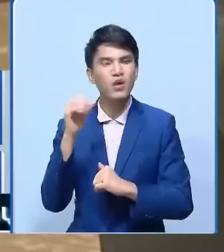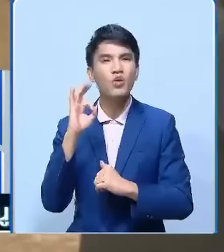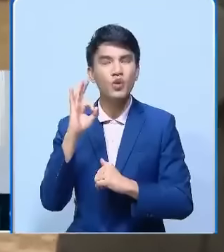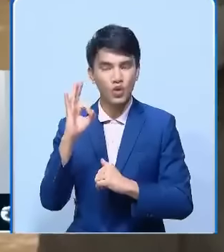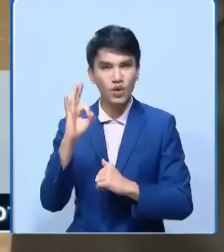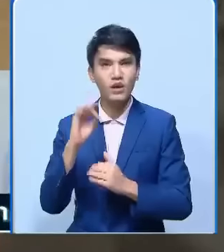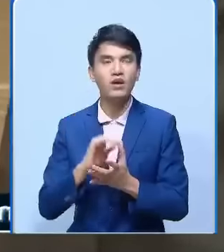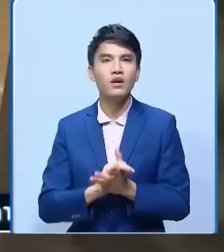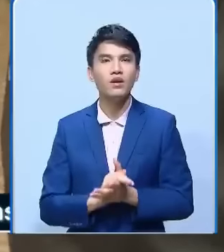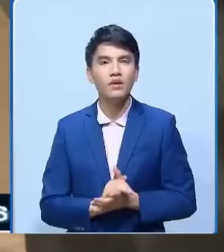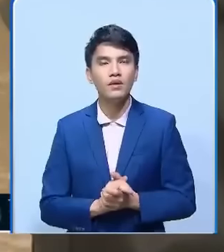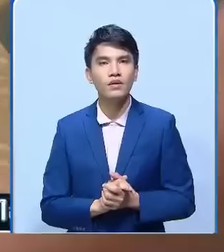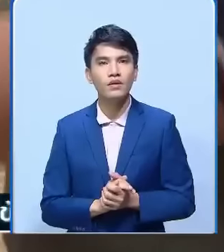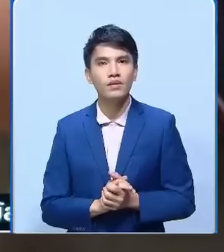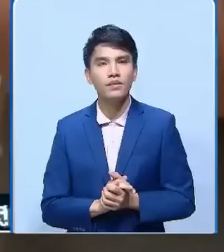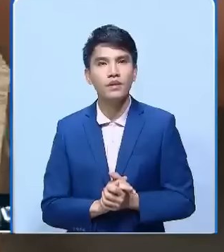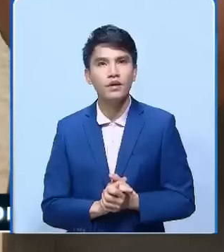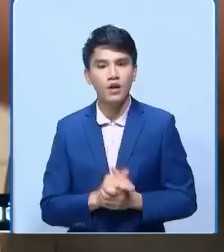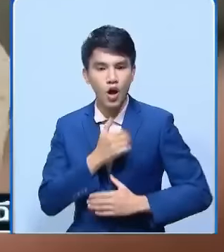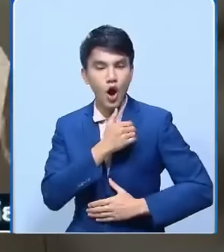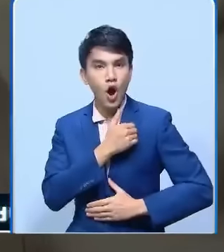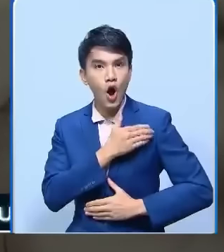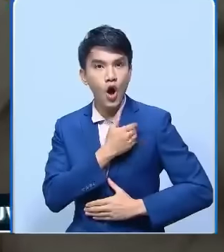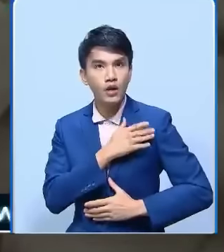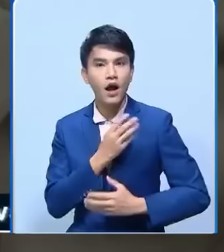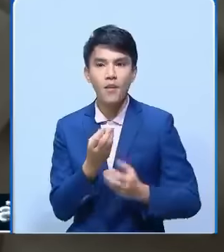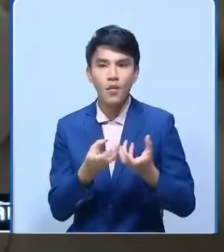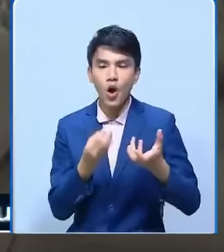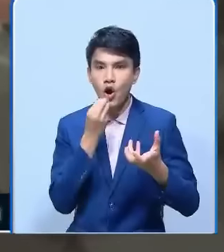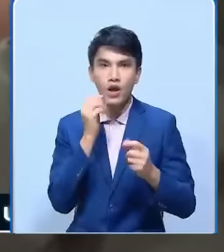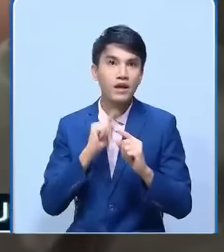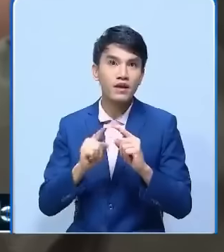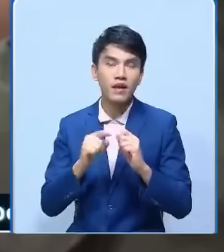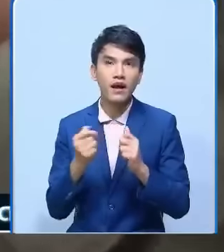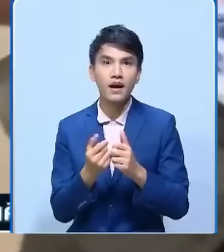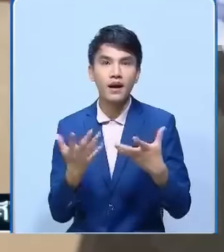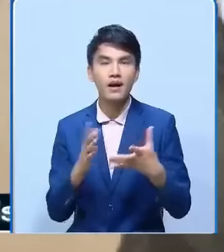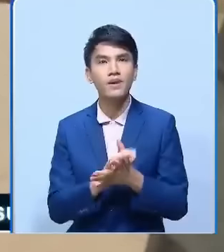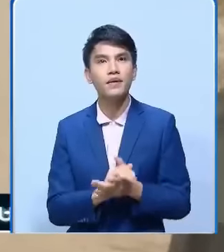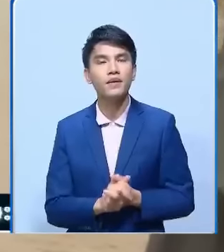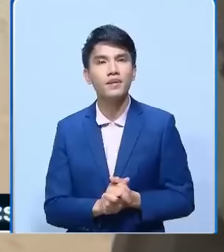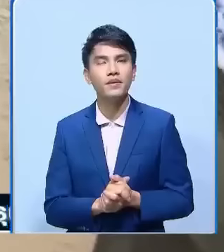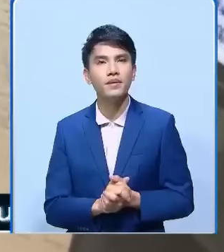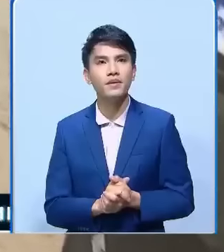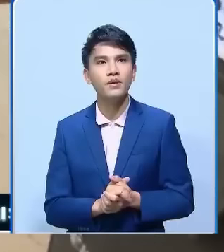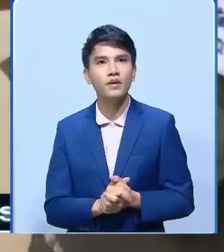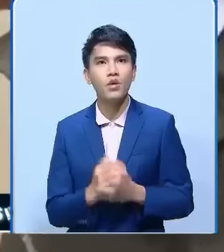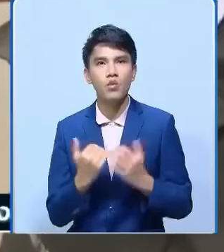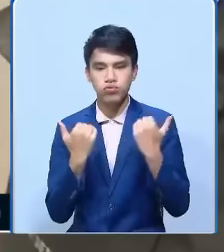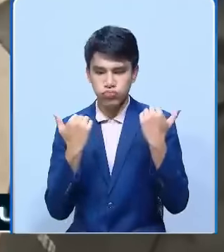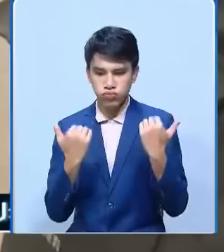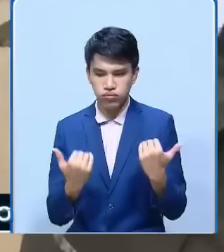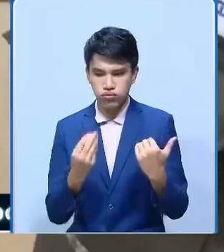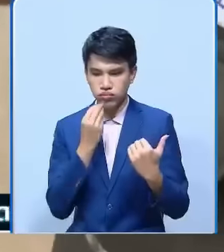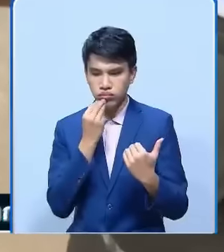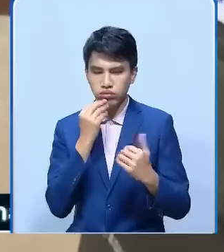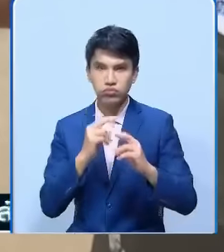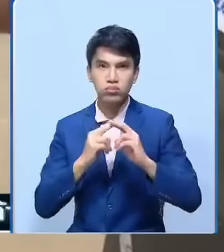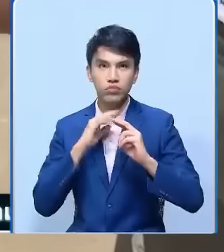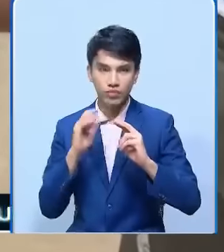ได้อยู่เนาะแล้วห้องน้ำห้องท่าข้าวอาหารการกินนี่อยู่ยังไง วันนี้ยังทำกินกันเองอยู่อะ